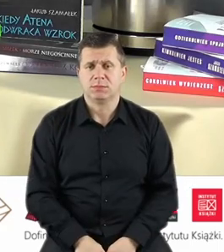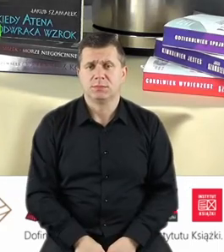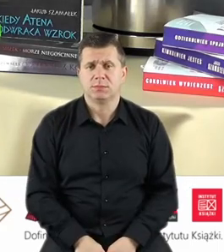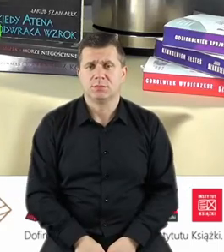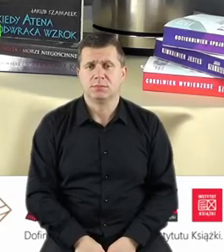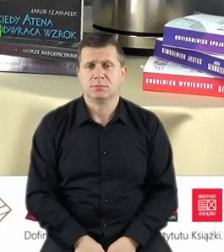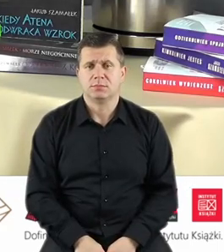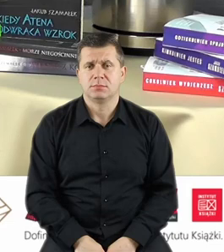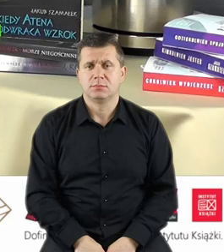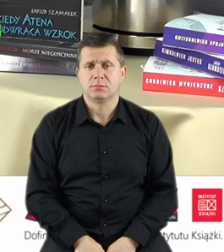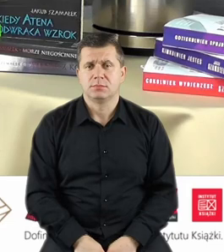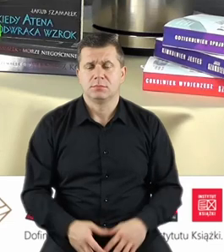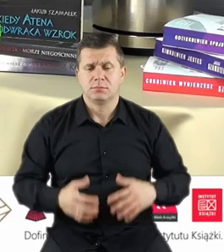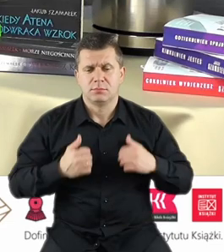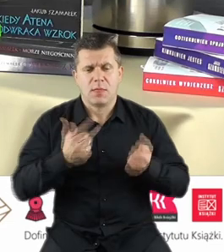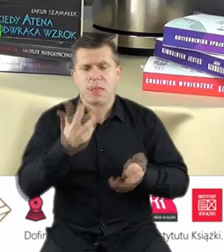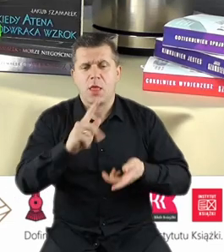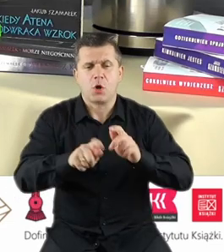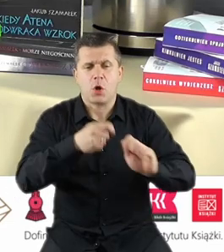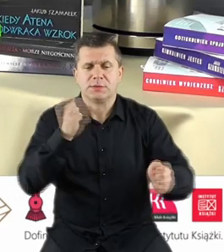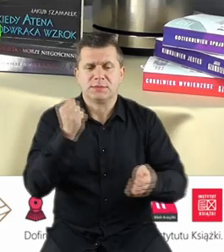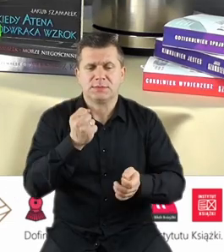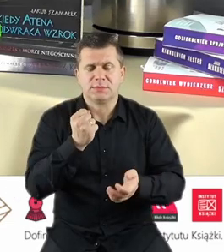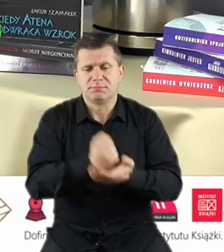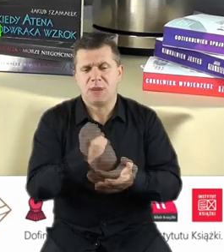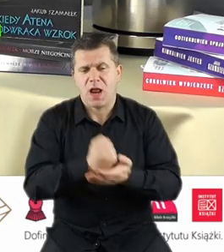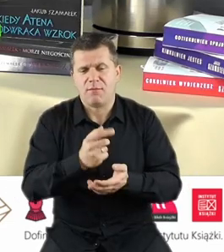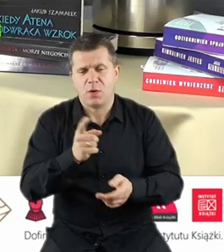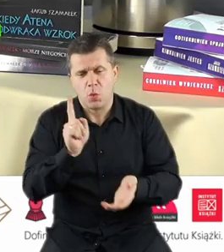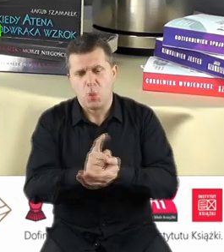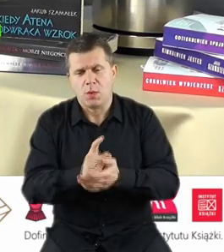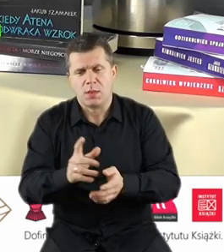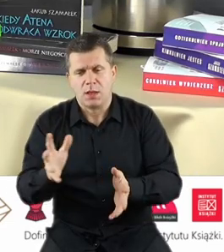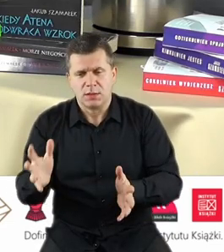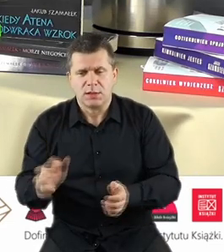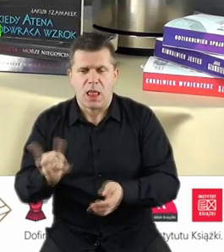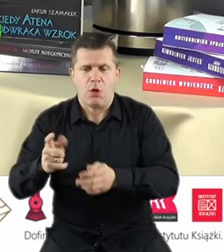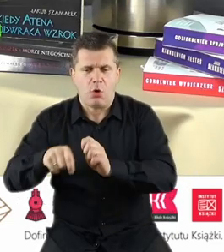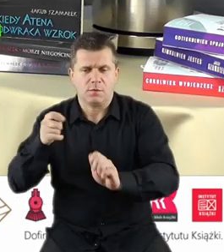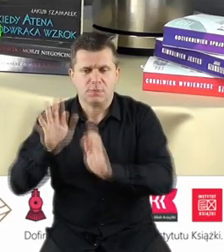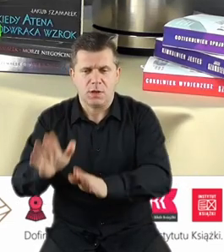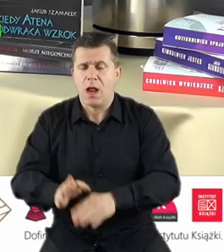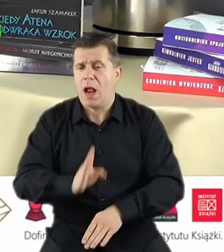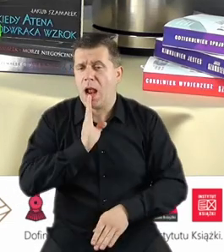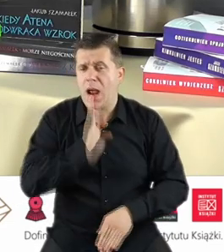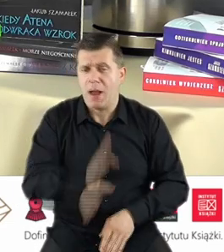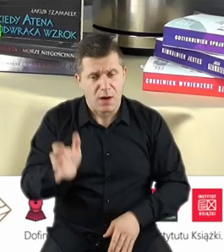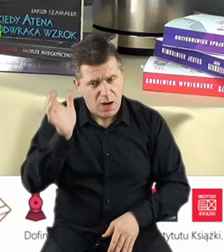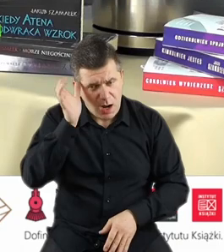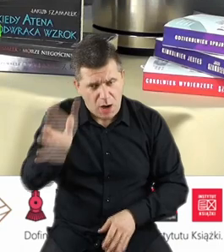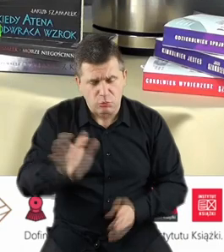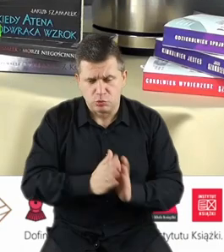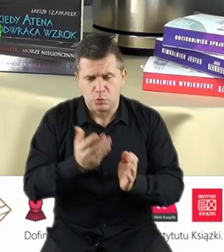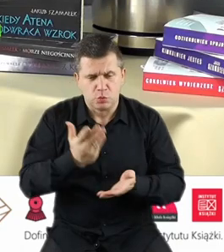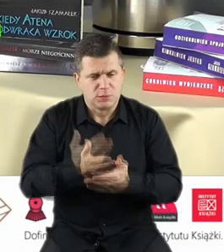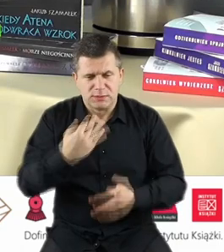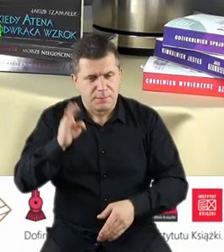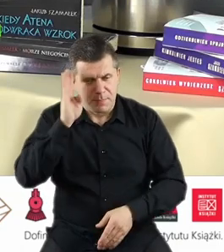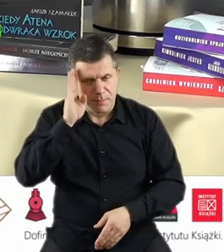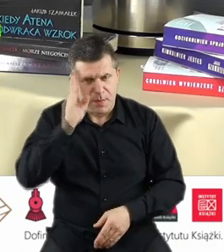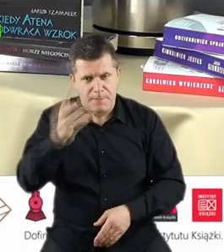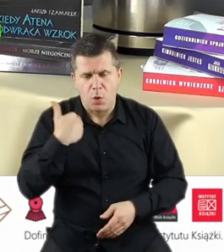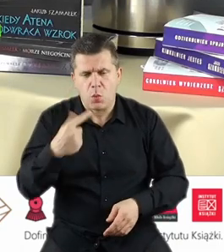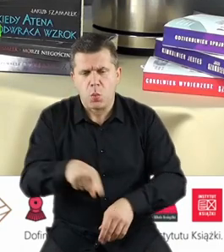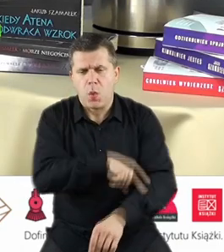żeby też jakieś pewne nierozwiązane sprawy rozwiązywać. Jest taka bardzo fajna książka amerykańskiego autora, którego już teraz nie pamiętam, który był długie